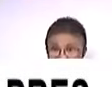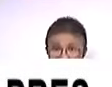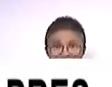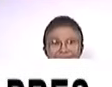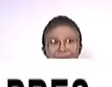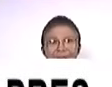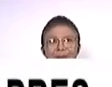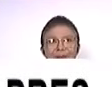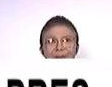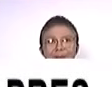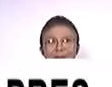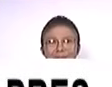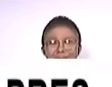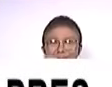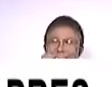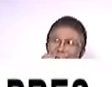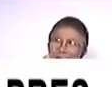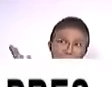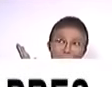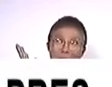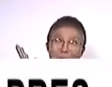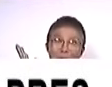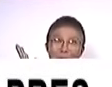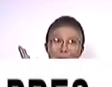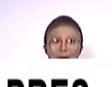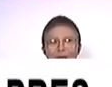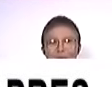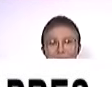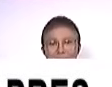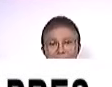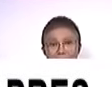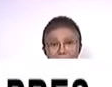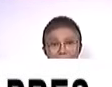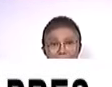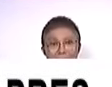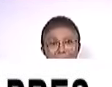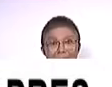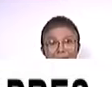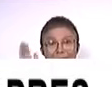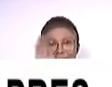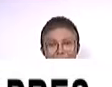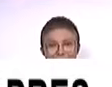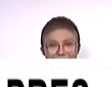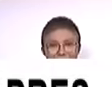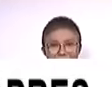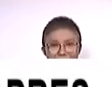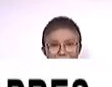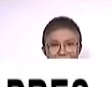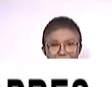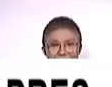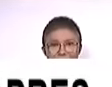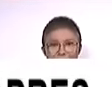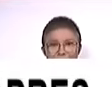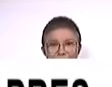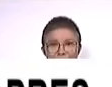kajian-kajian e yang kompreh belum tetapi kita melihat Ya sudah cukup menarik perdebatan tersebut ya karena anggap